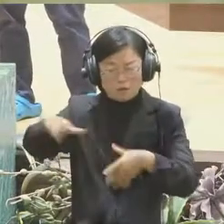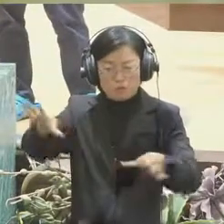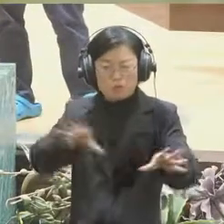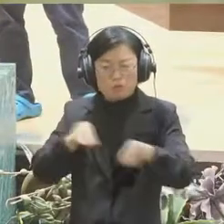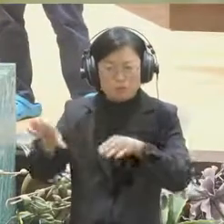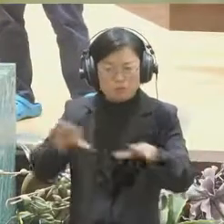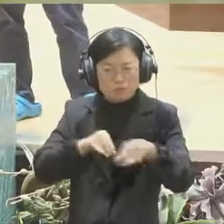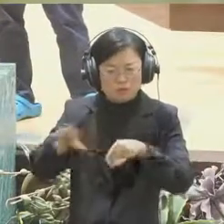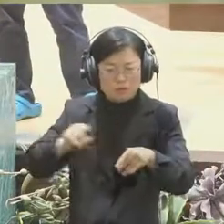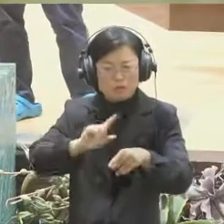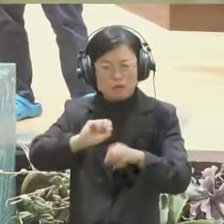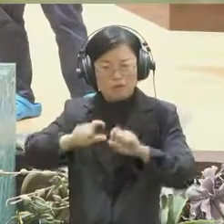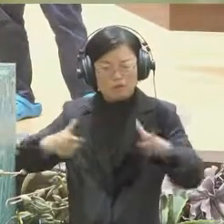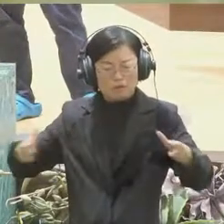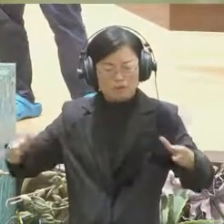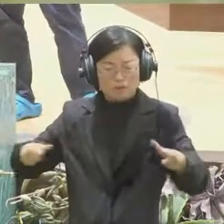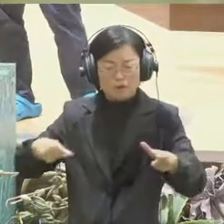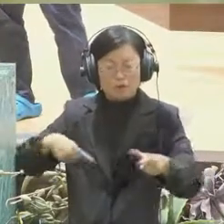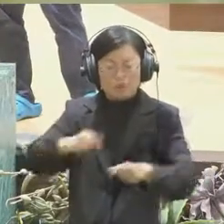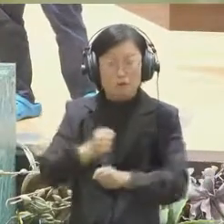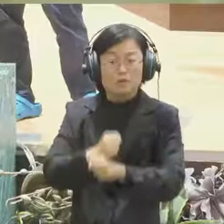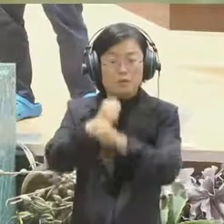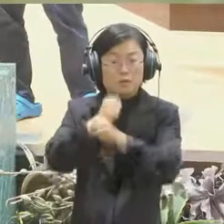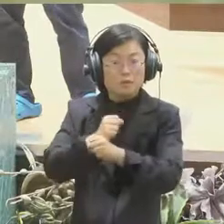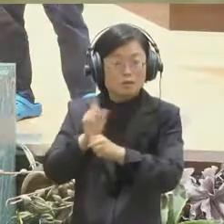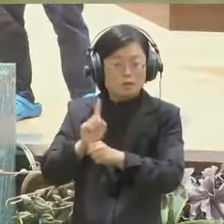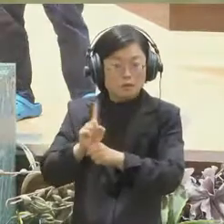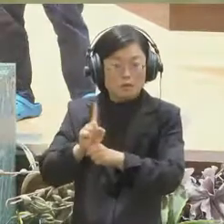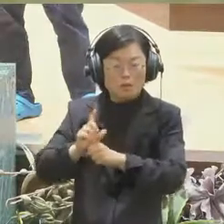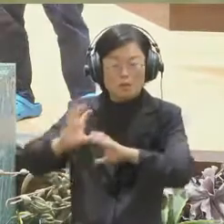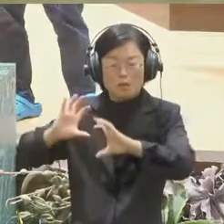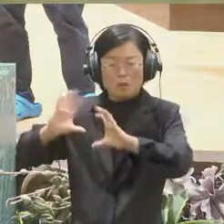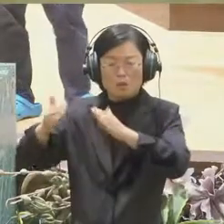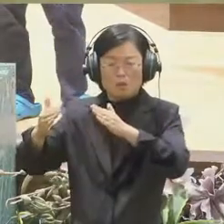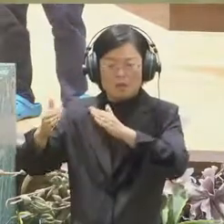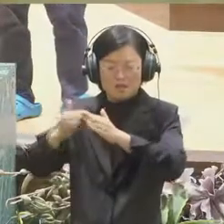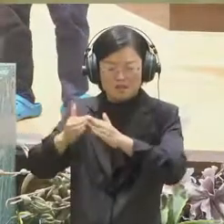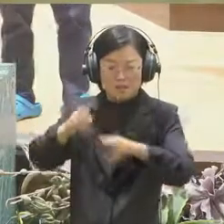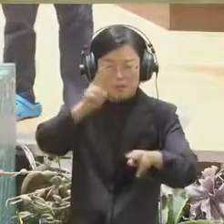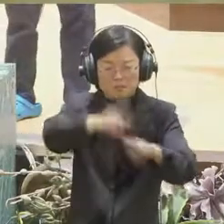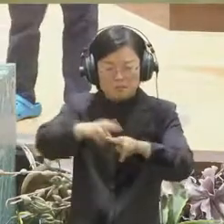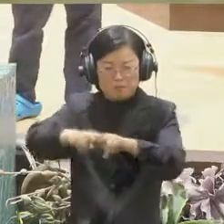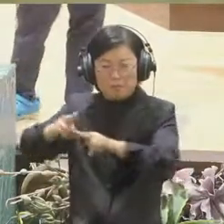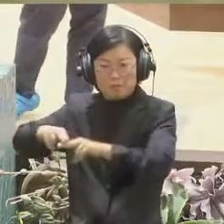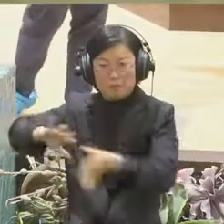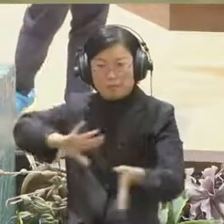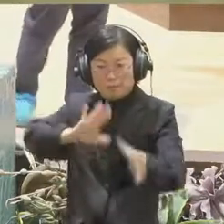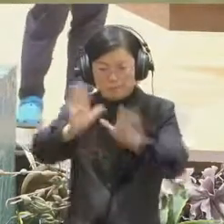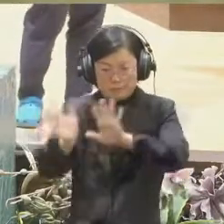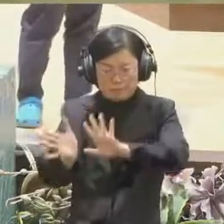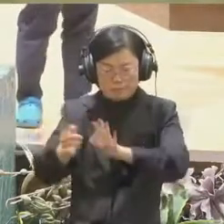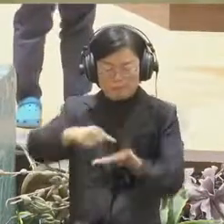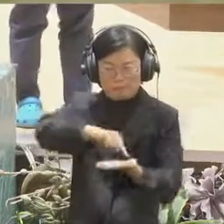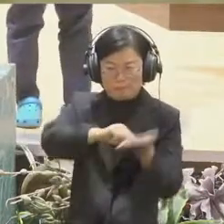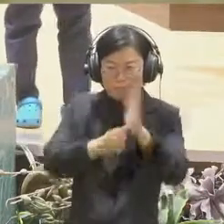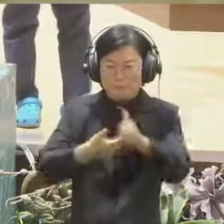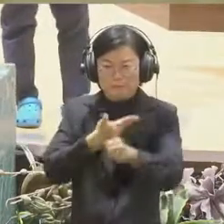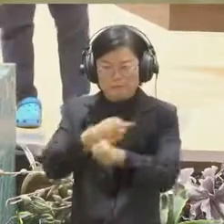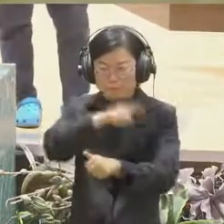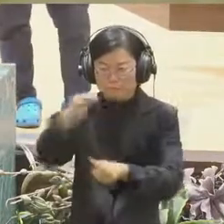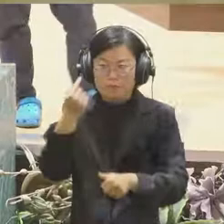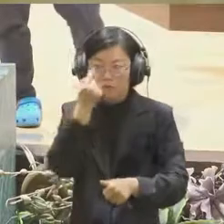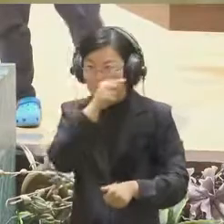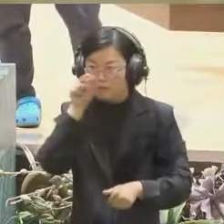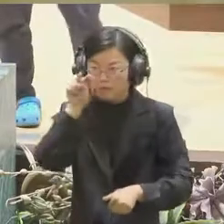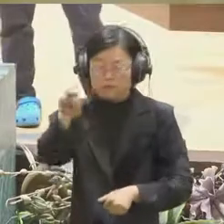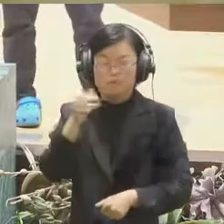著把各種國家它的一個可能封鎖的情況把它視覺化呈現然後第三個議題的部分